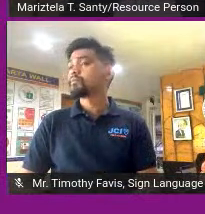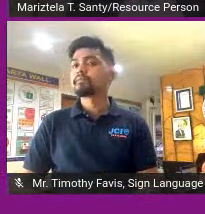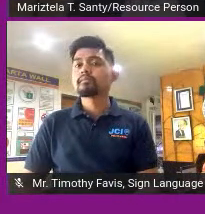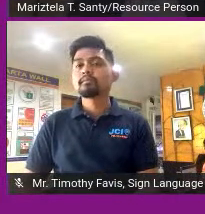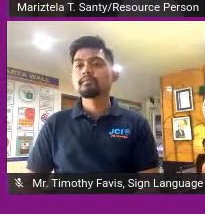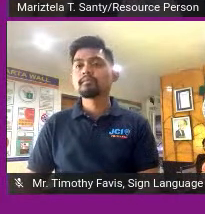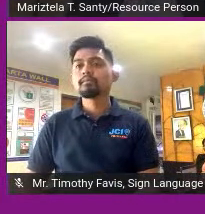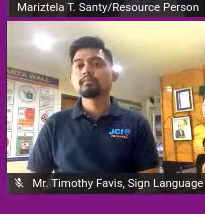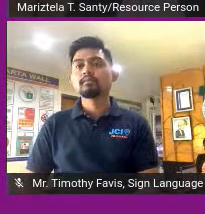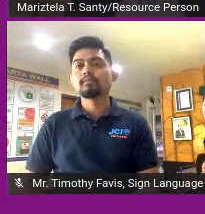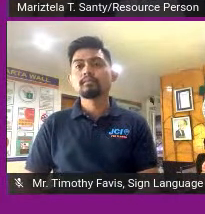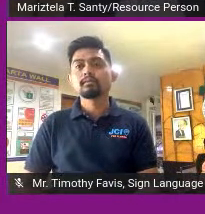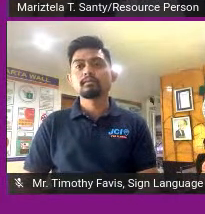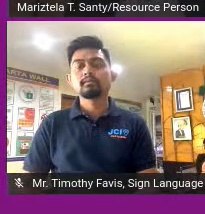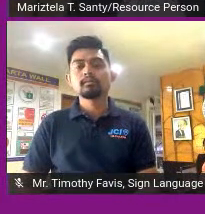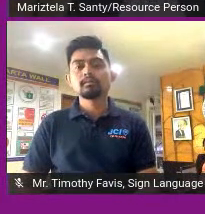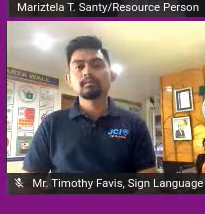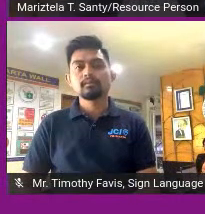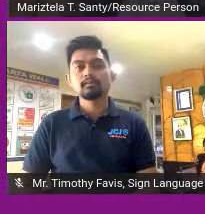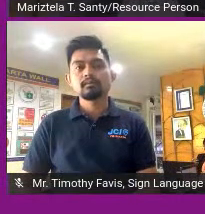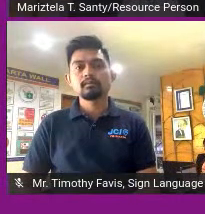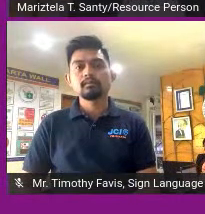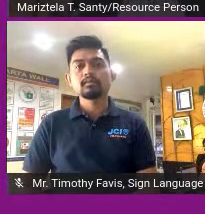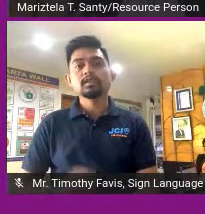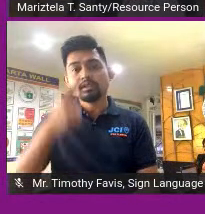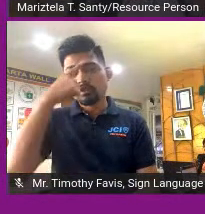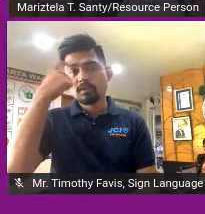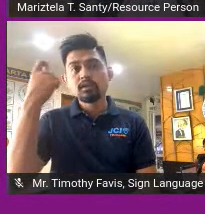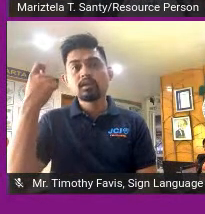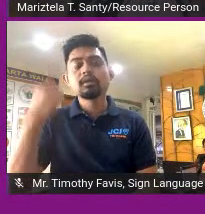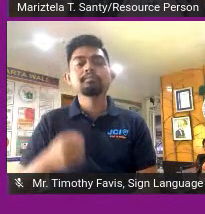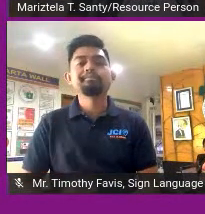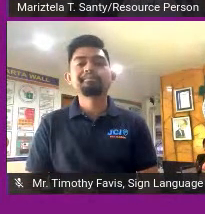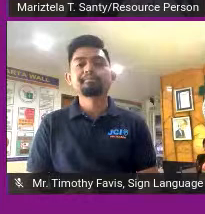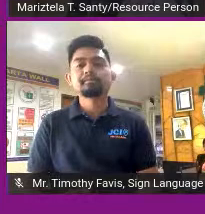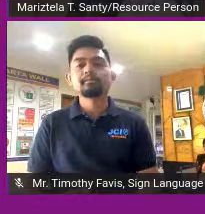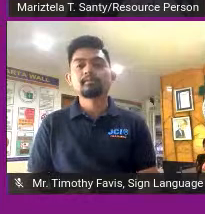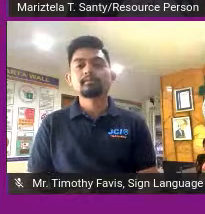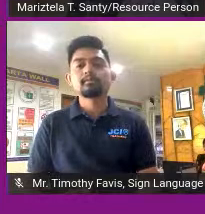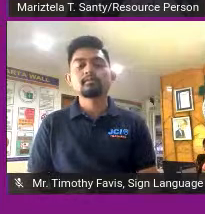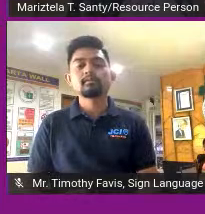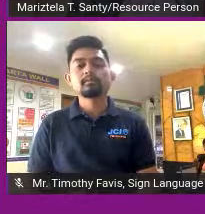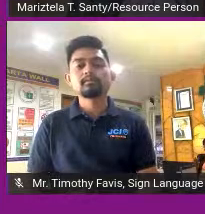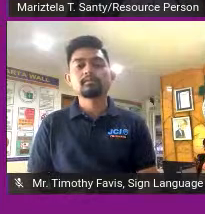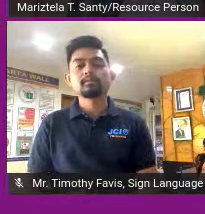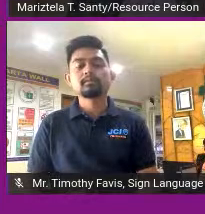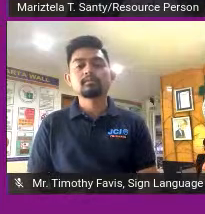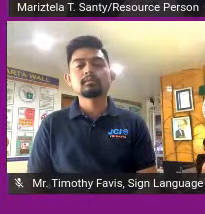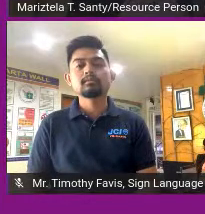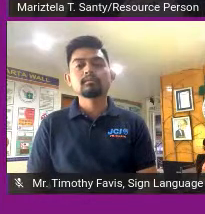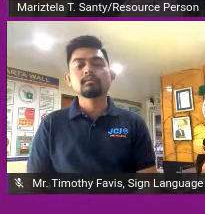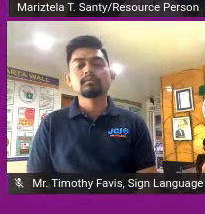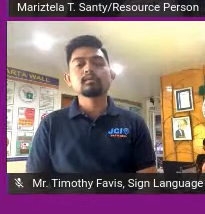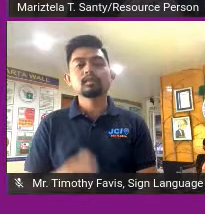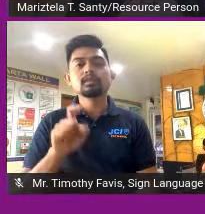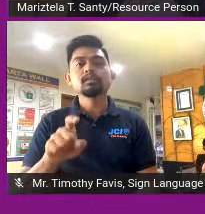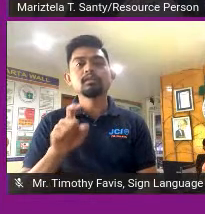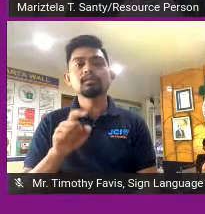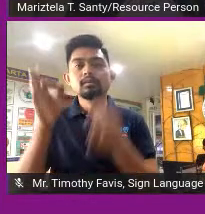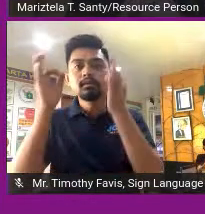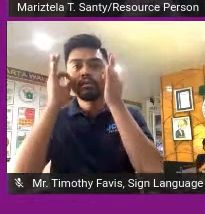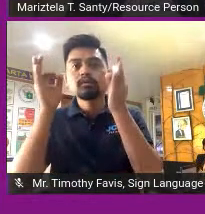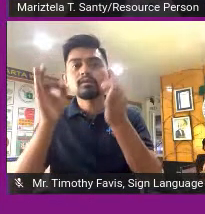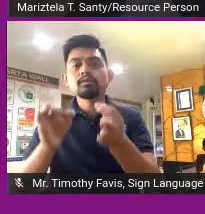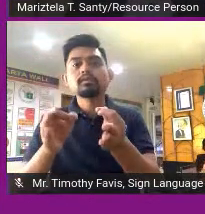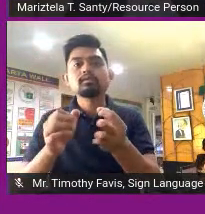This is real, ano po? Sabihin na natin. Kasi this is ito talaga ang dapat tuunan ng